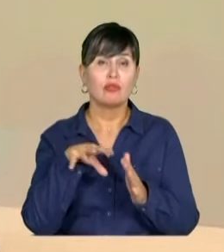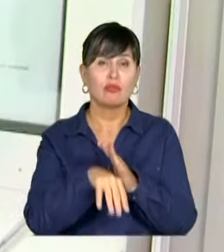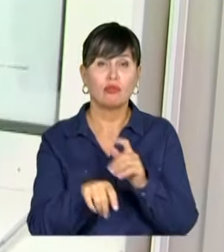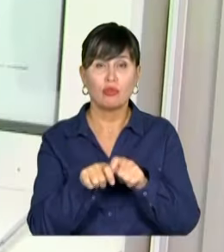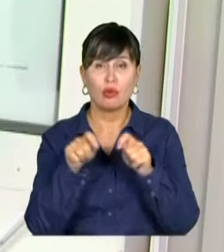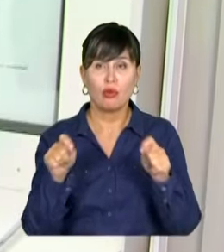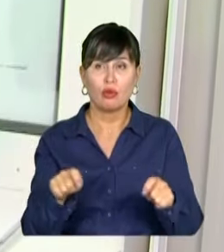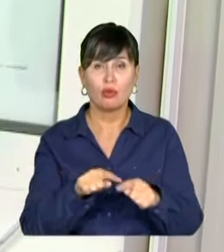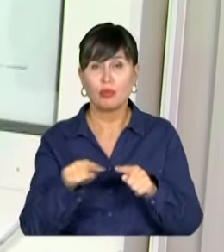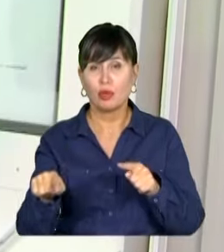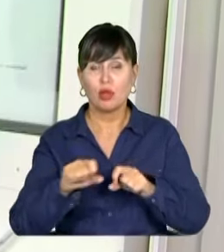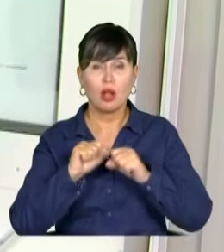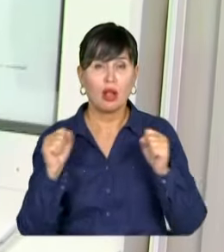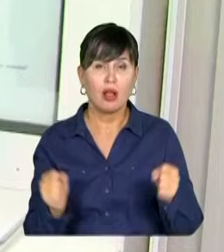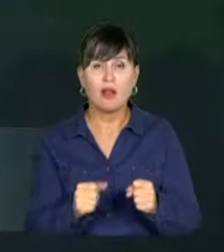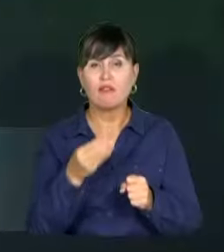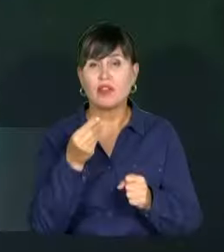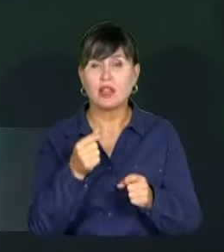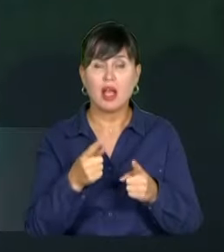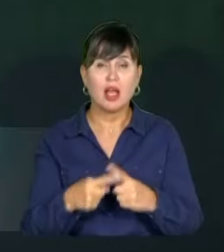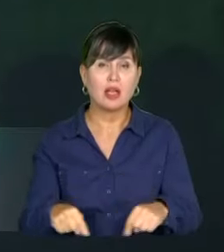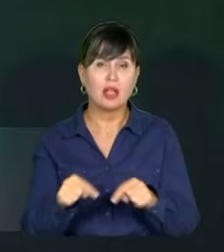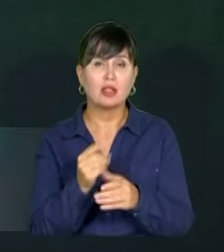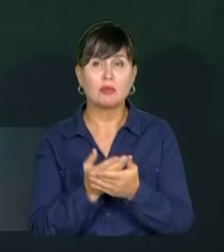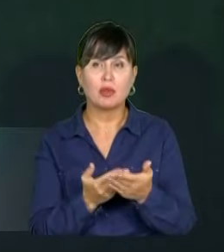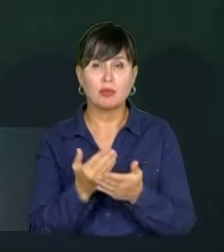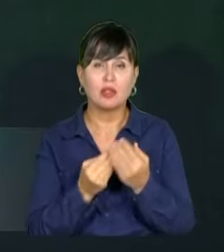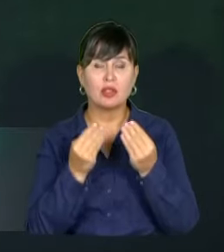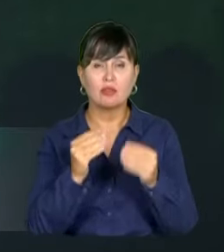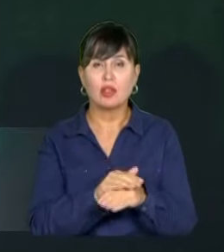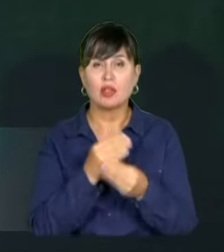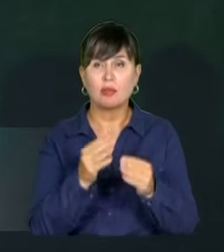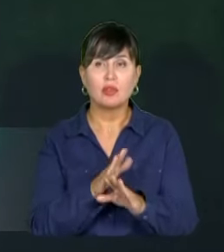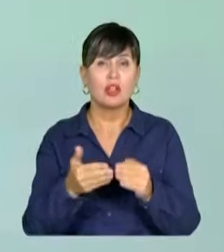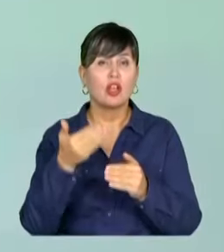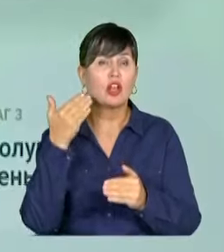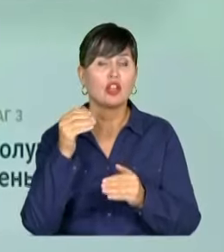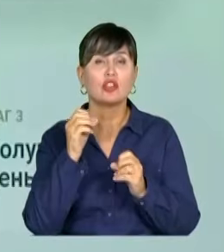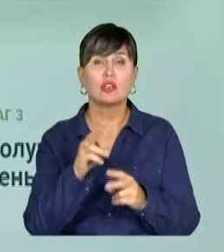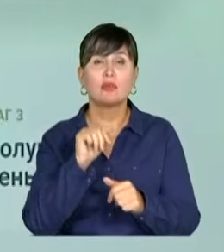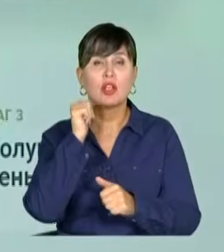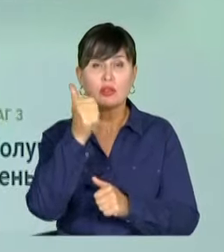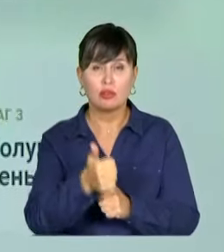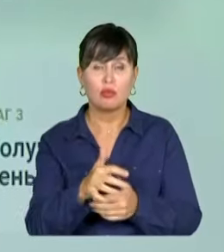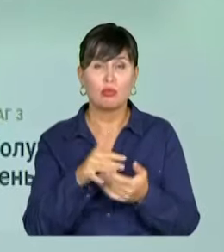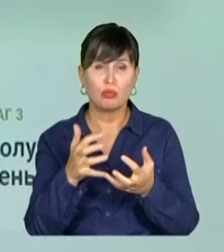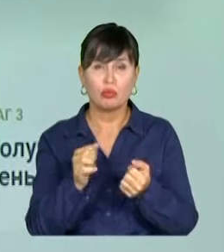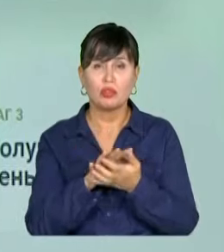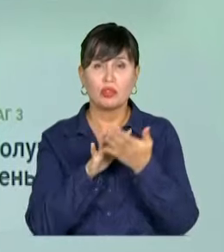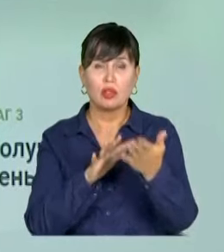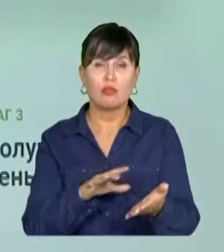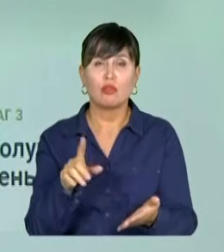называемый период охлаждения. Финансовым организациям рекомендуют давать одобрение не раньше, чем на следующий день после получения заявки, чтобы